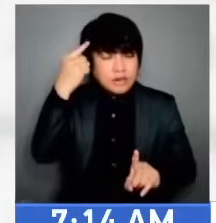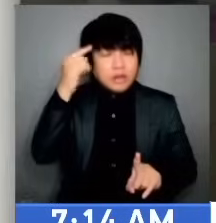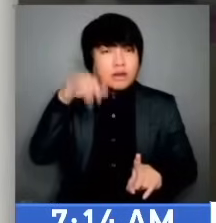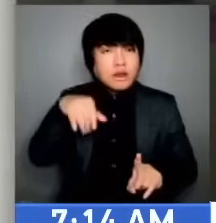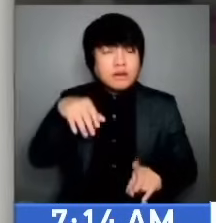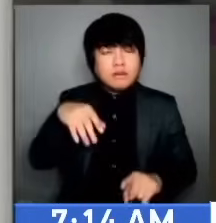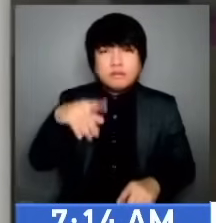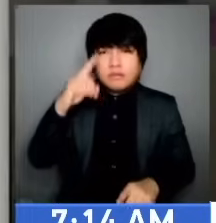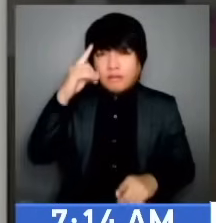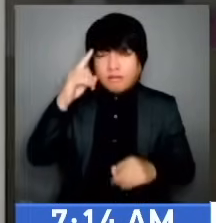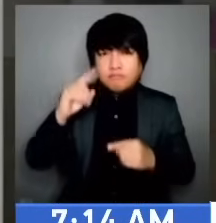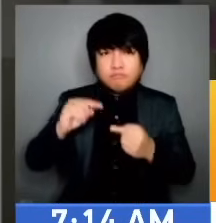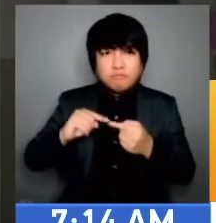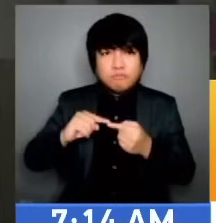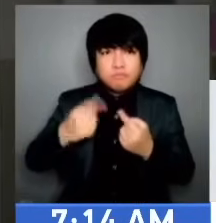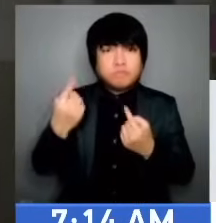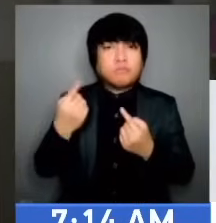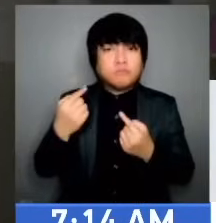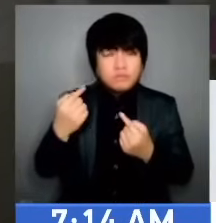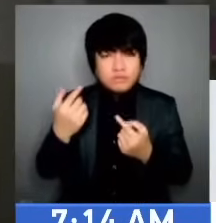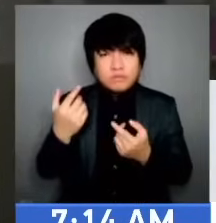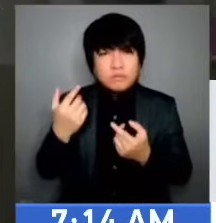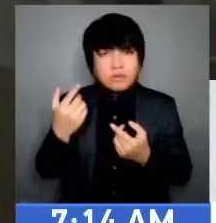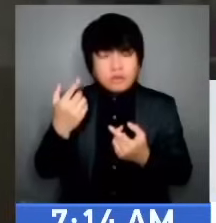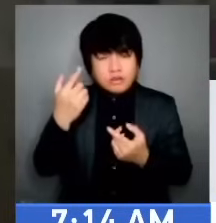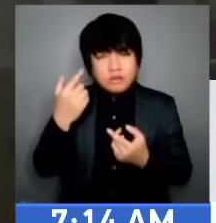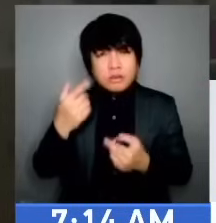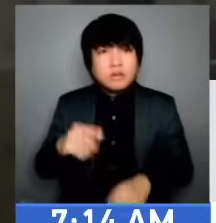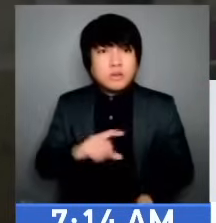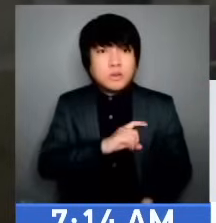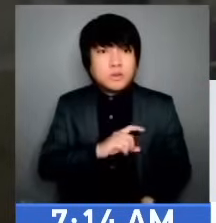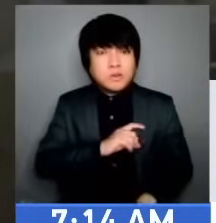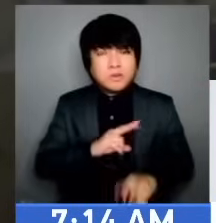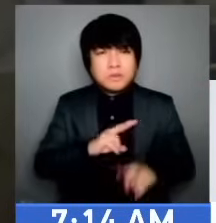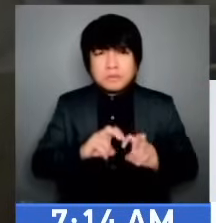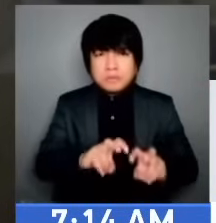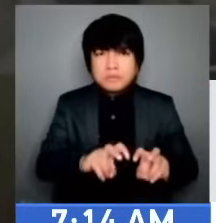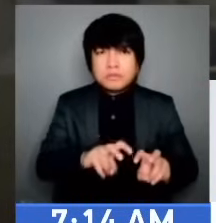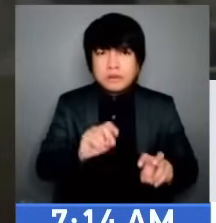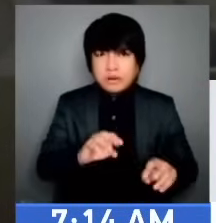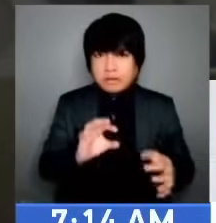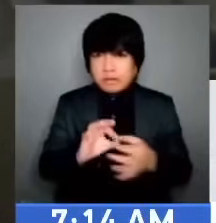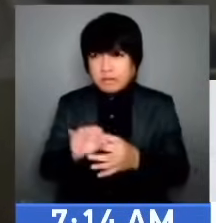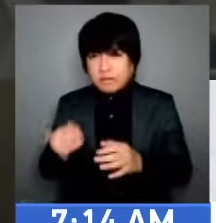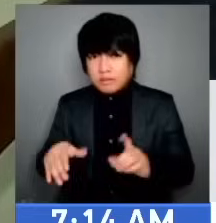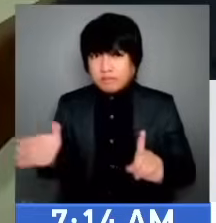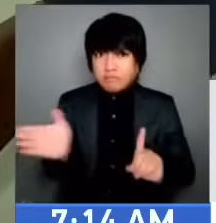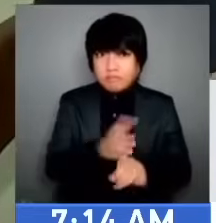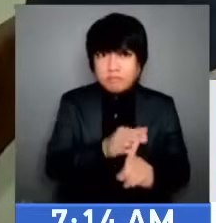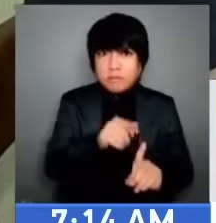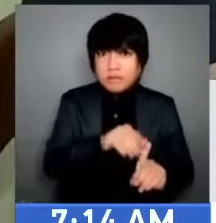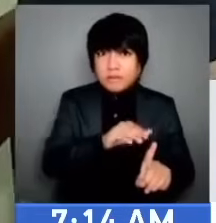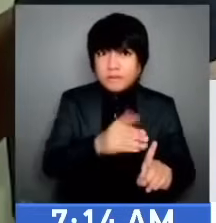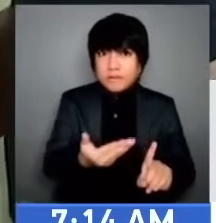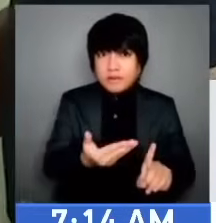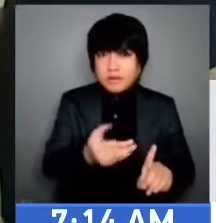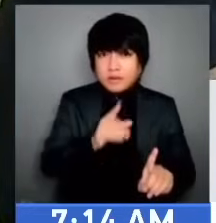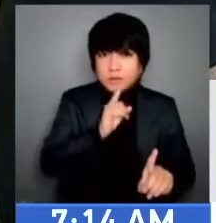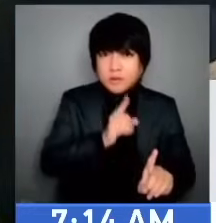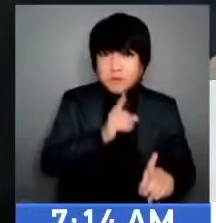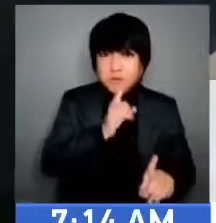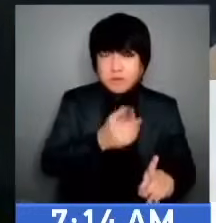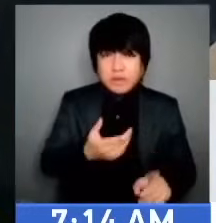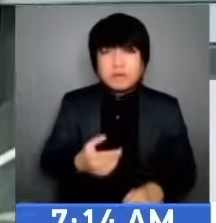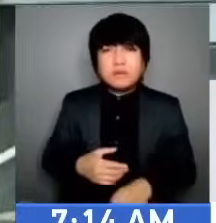bata. Nag-iimbestiga pa ang pulisya kung may direkta nga bang koneksyon ang pananampal sa pagkamatay ni Francis J. Tinanong namin ang eksperto